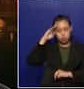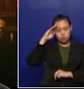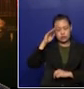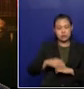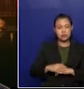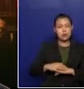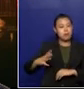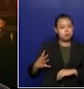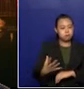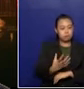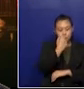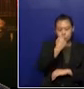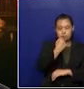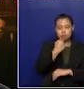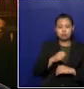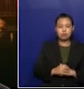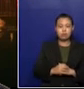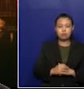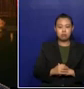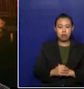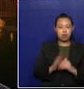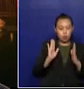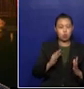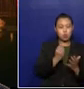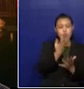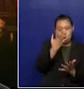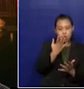ฏิวัติแล้วเอานายทุนมานั่งล้อมตัวท่านหมด